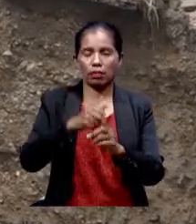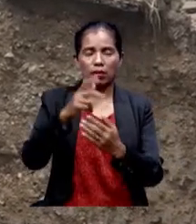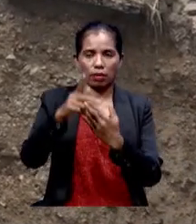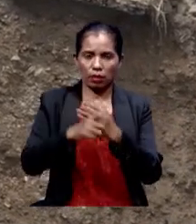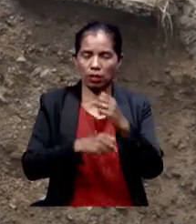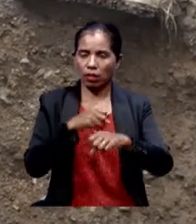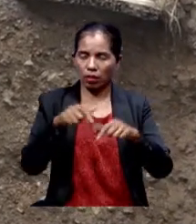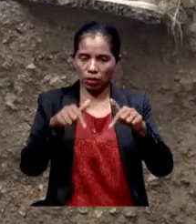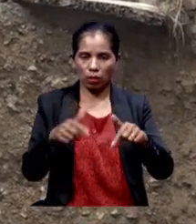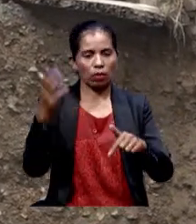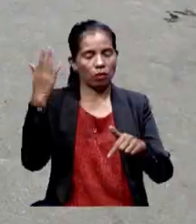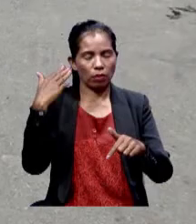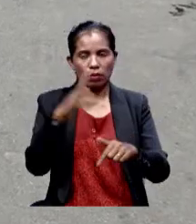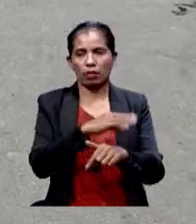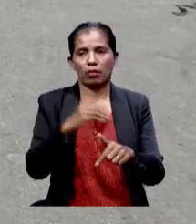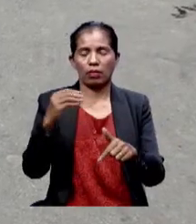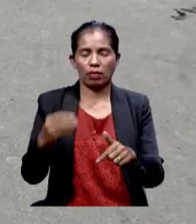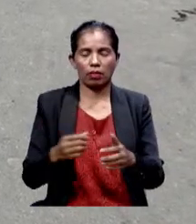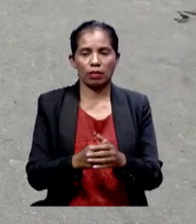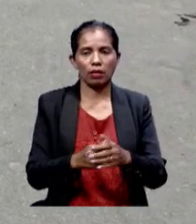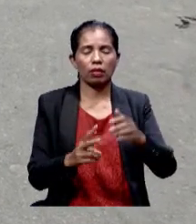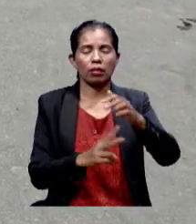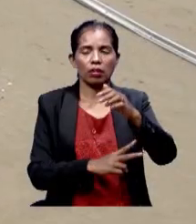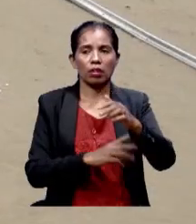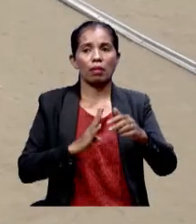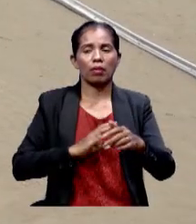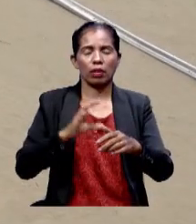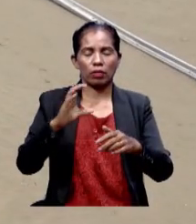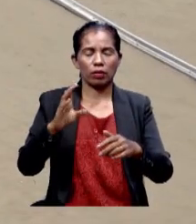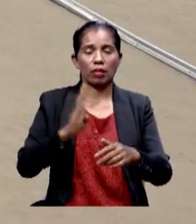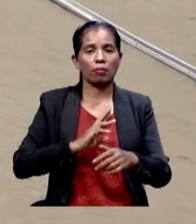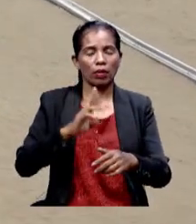kotuk hanesan ya area loes kasnafar bekusi